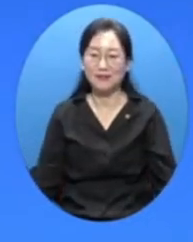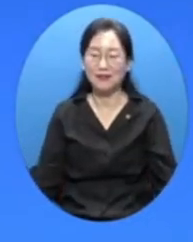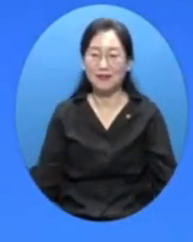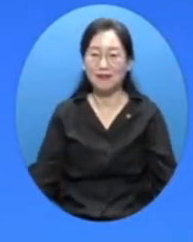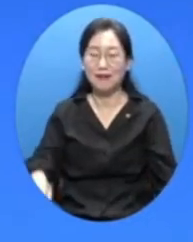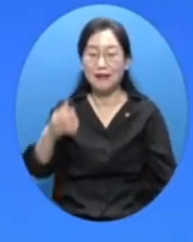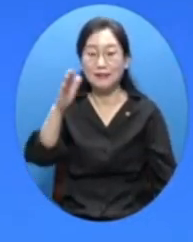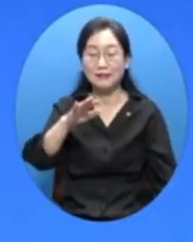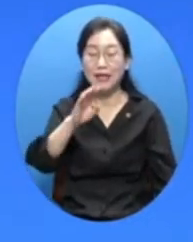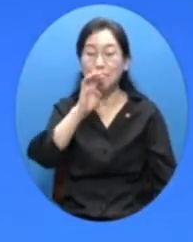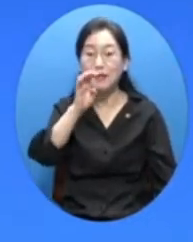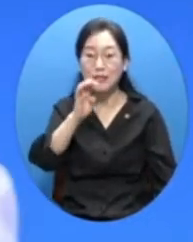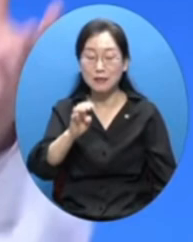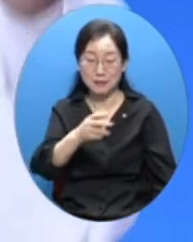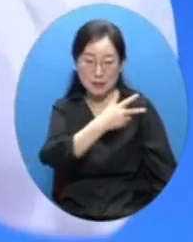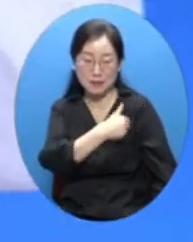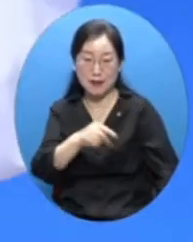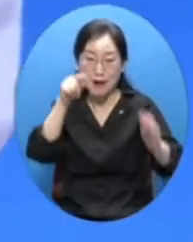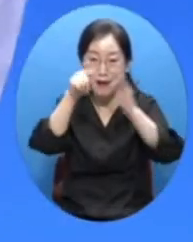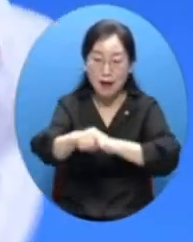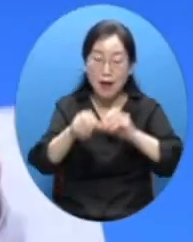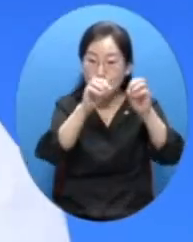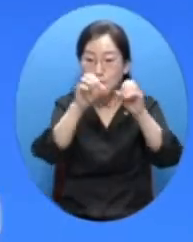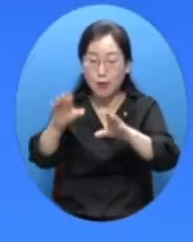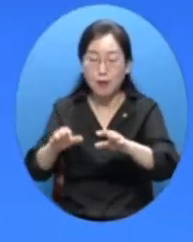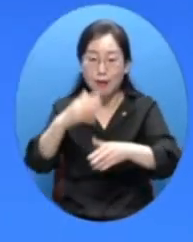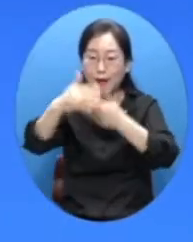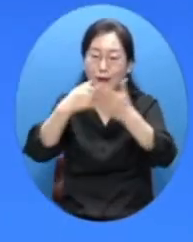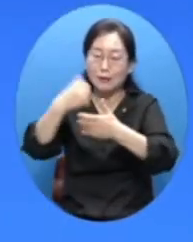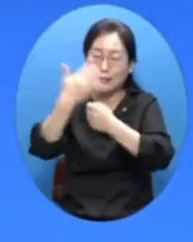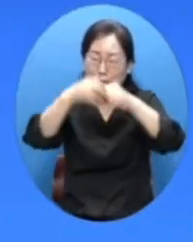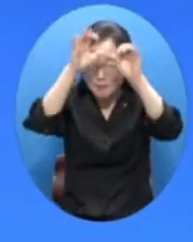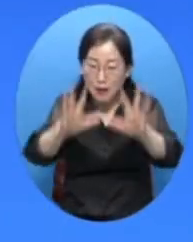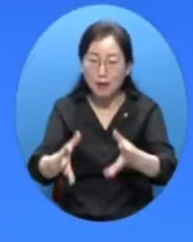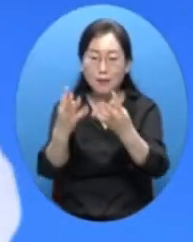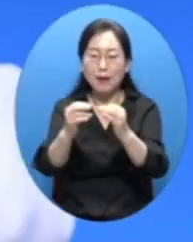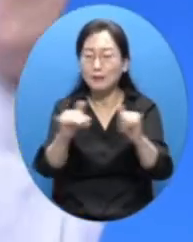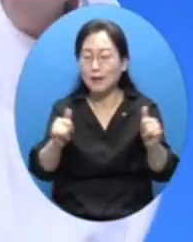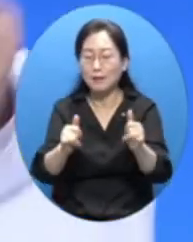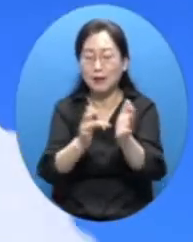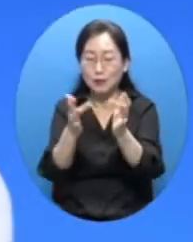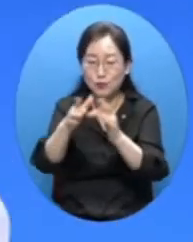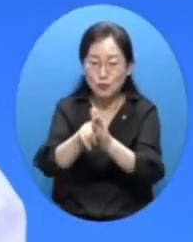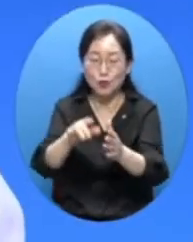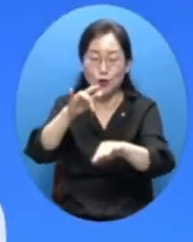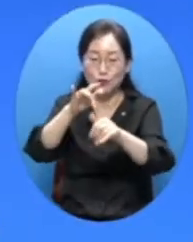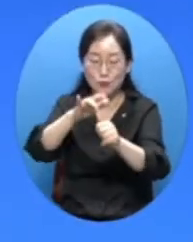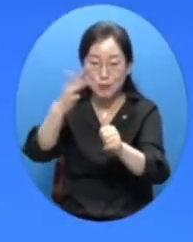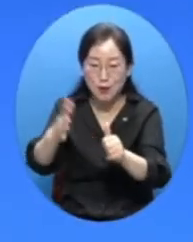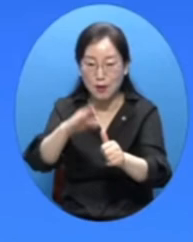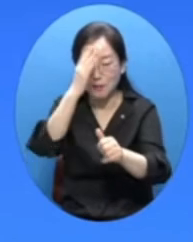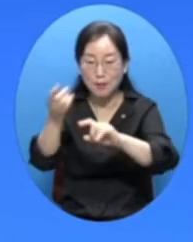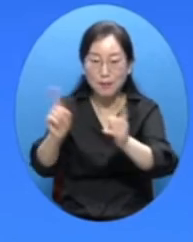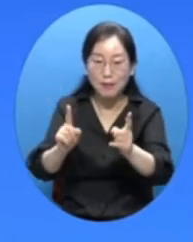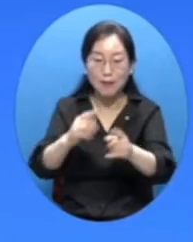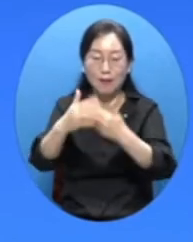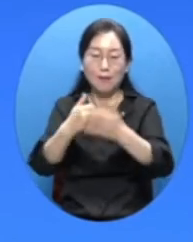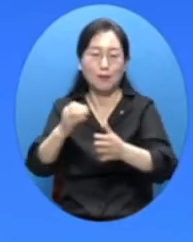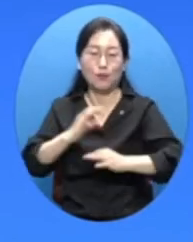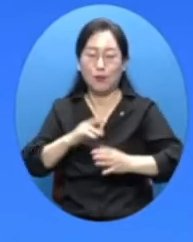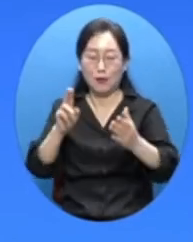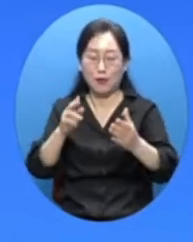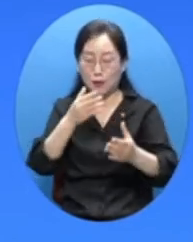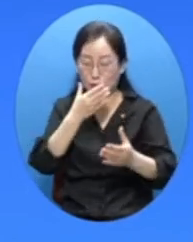그런데 빌립 집사 가서 복음을 전하니까 막 하나님의 은혜가 임해갖고 막 수많은 사람들이 예수 믿고 귀신 쫓겨나고 병자 고침받고 하나님의 놀라운 축복이 다